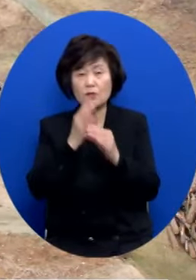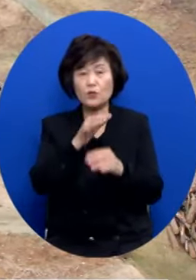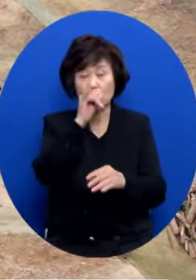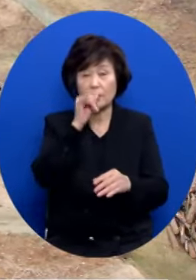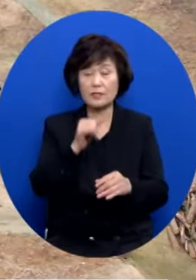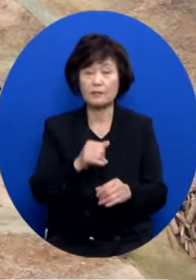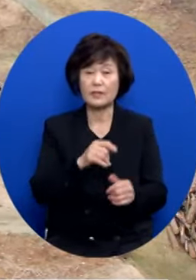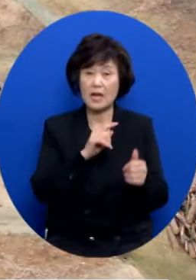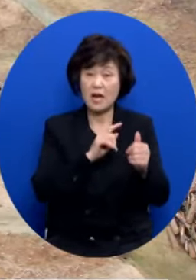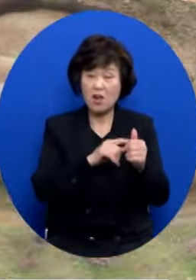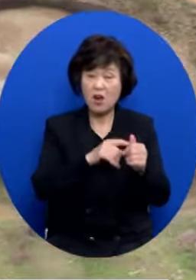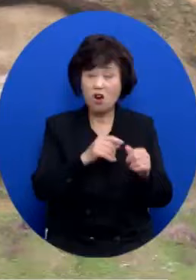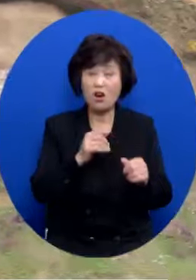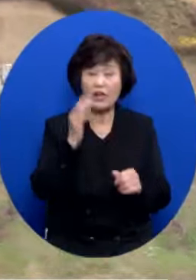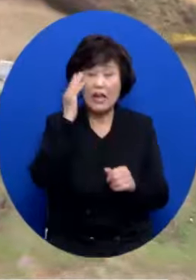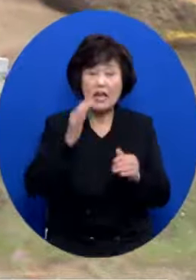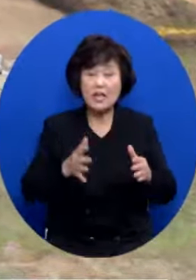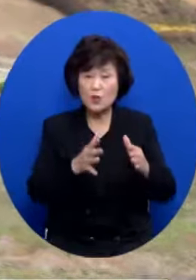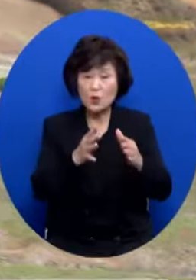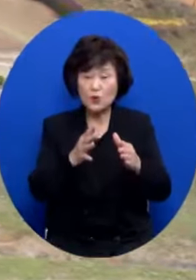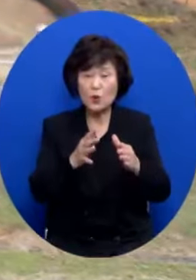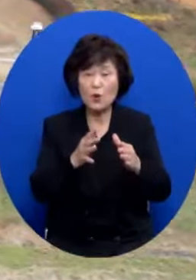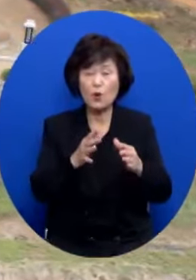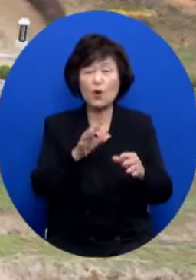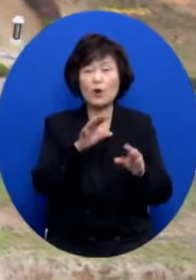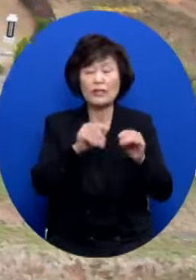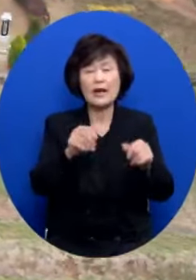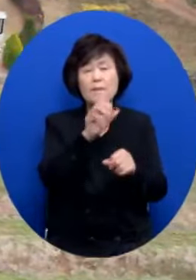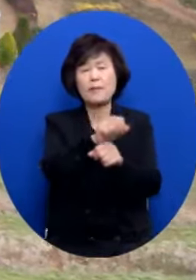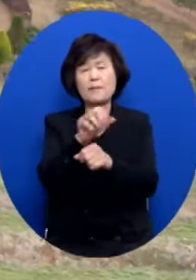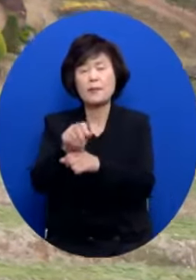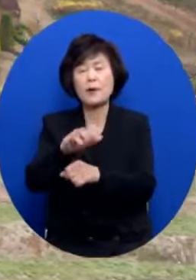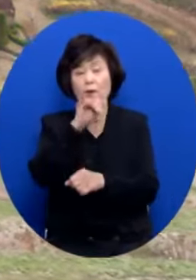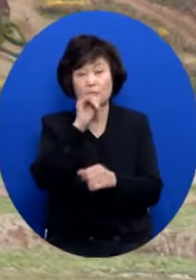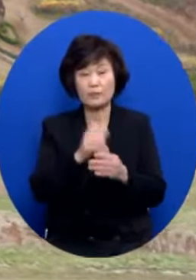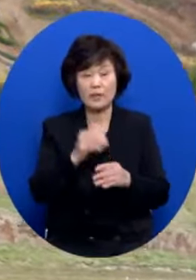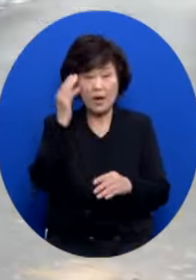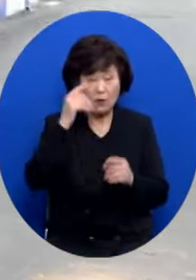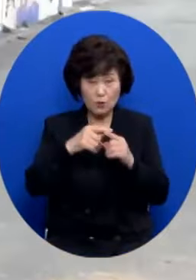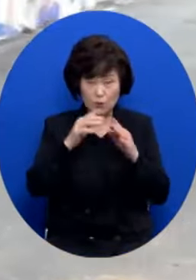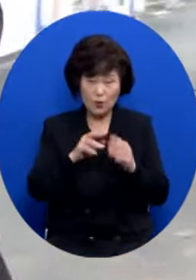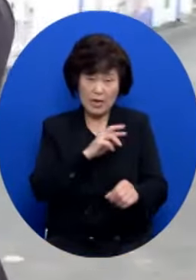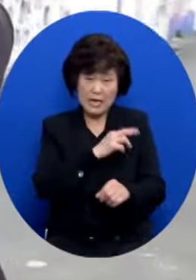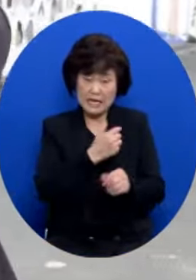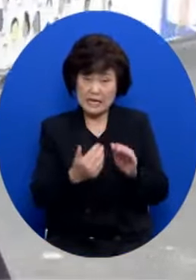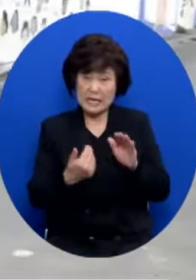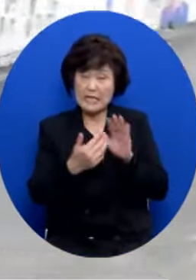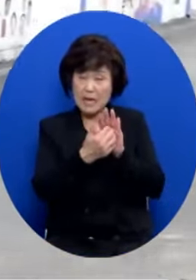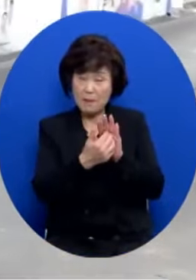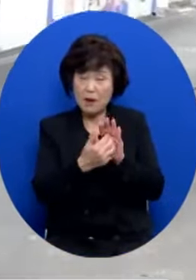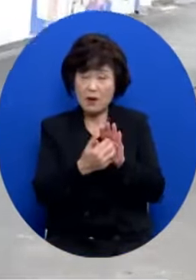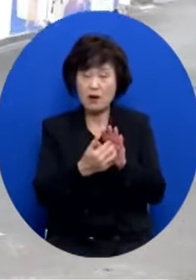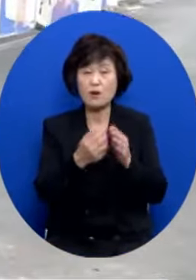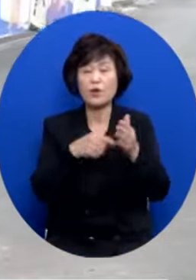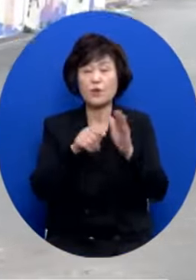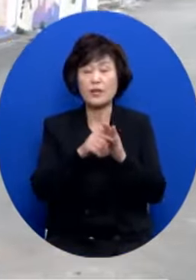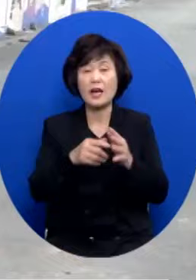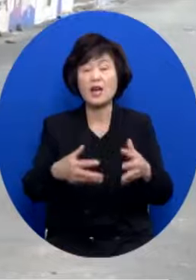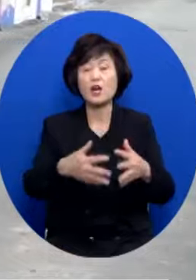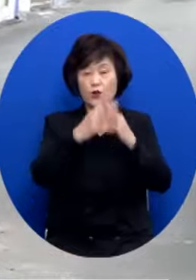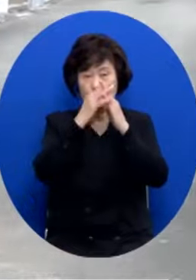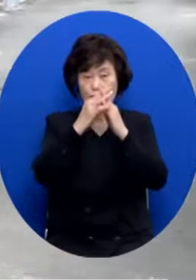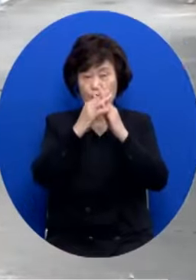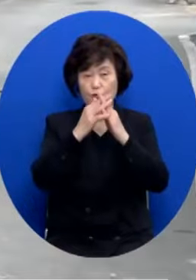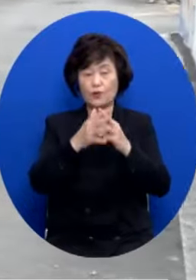신천지 청도 성지화 작업입니다 이에 한국교회가 2단 예방센터 건축계획을 세우며 맞불